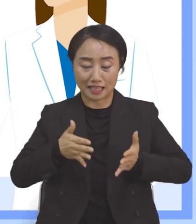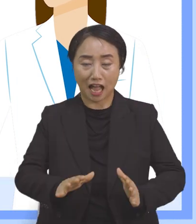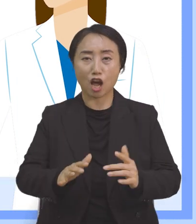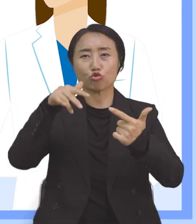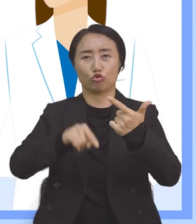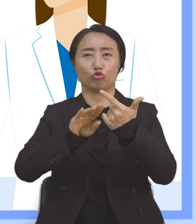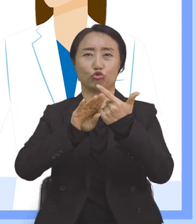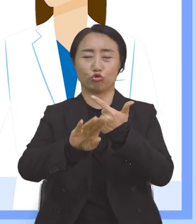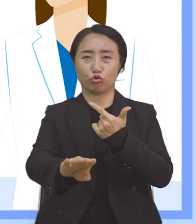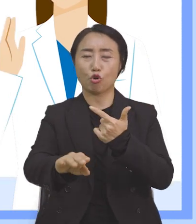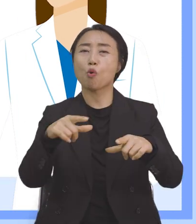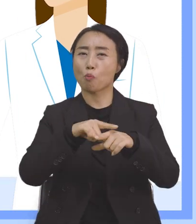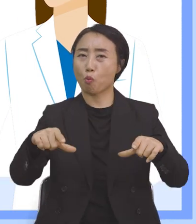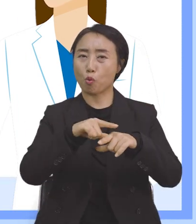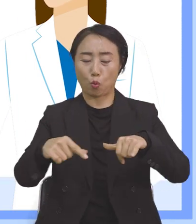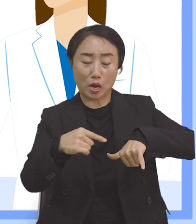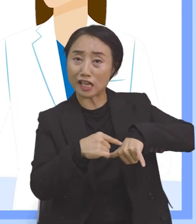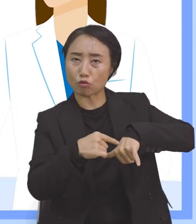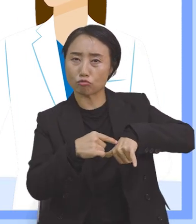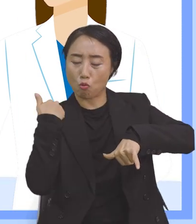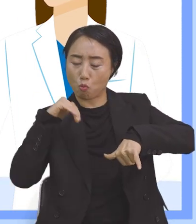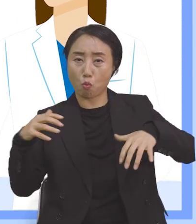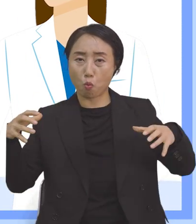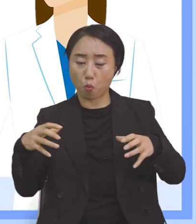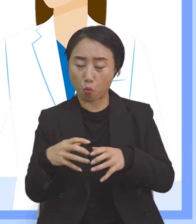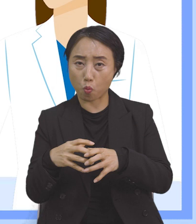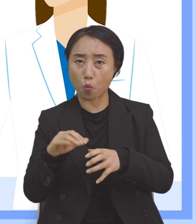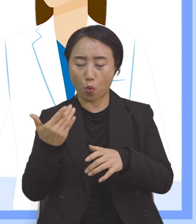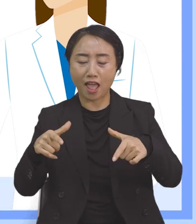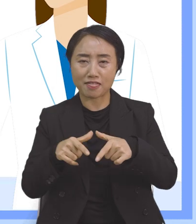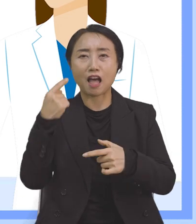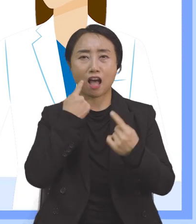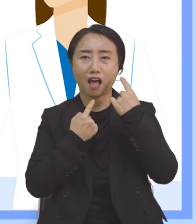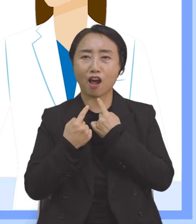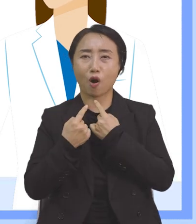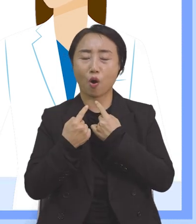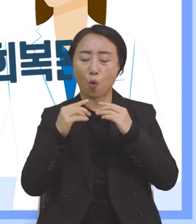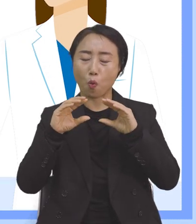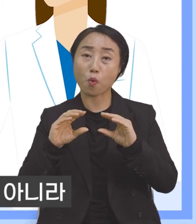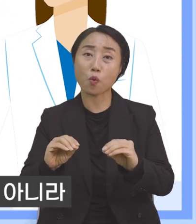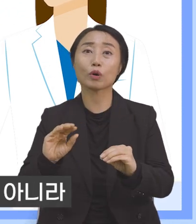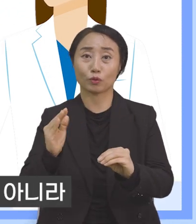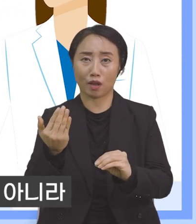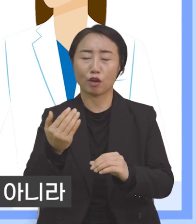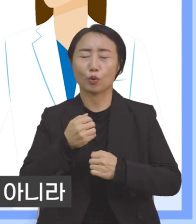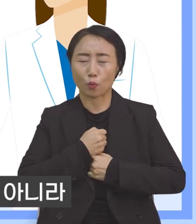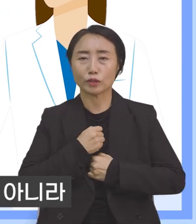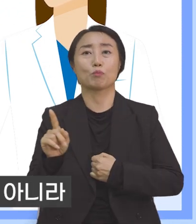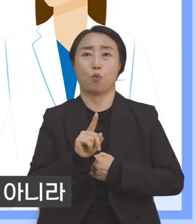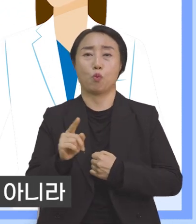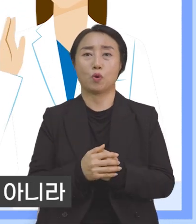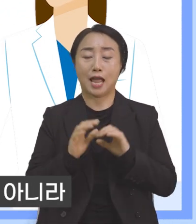되면 일반적으로 자궁의 크기가 원래대로 회복이 되고 회음부 상처가 회복됩니다. 이때 주의할